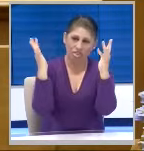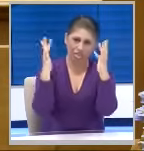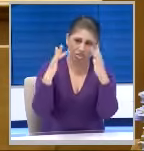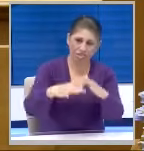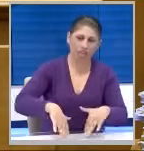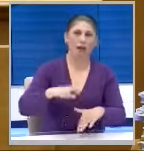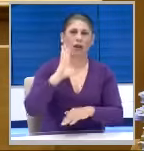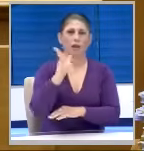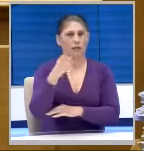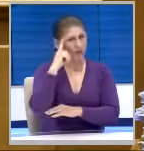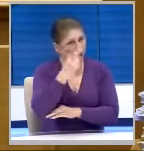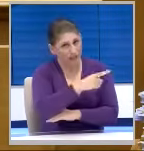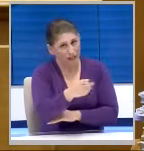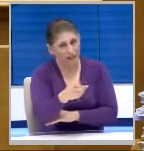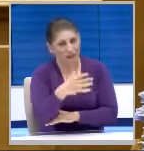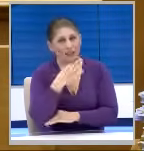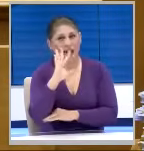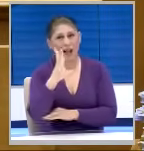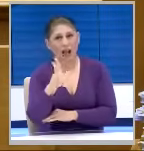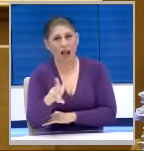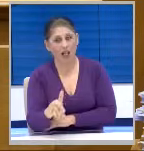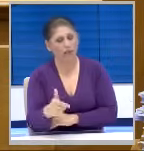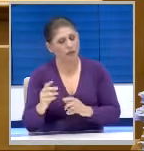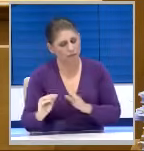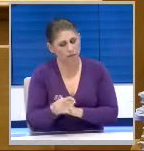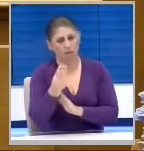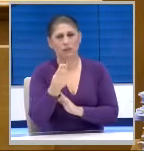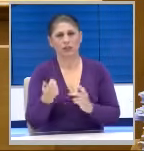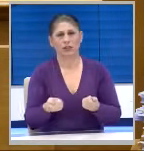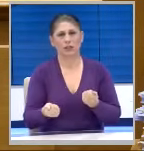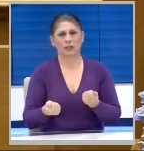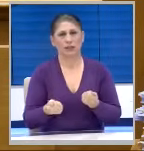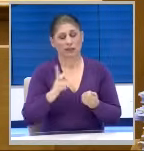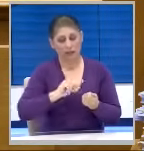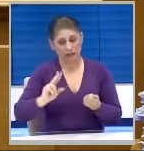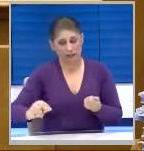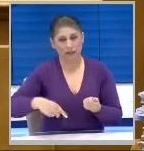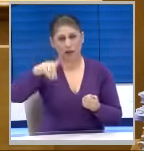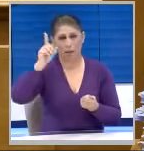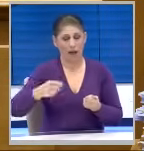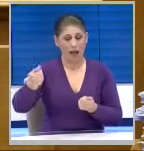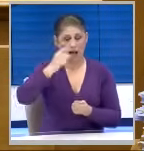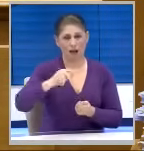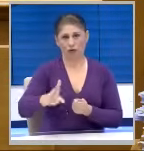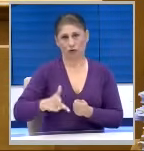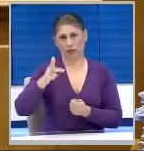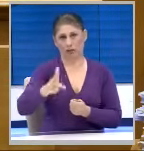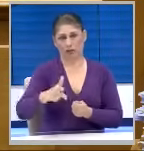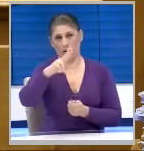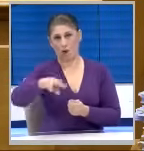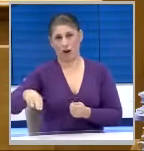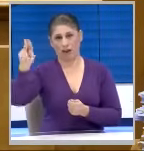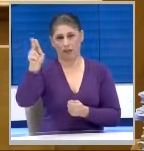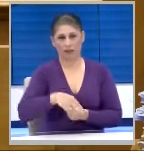γνωρίζατε διότι υπήρχαν καθημερινά συμβάντα την ίδια ημέρα άλλη αμαξοστοιχία καταργήθηκε